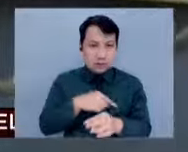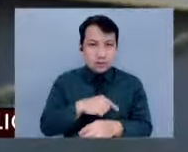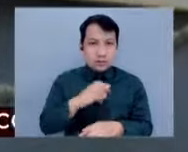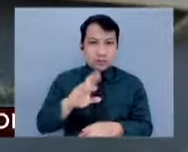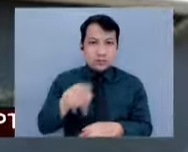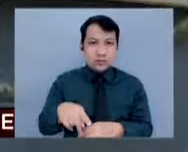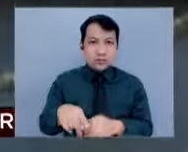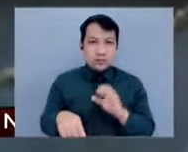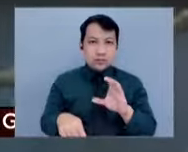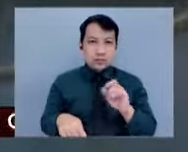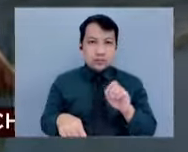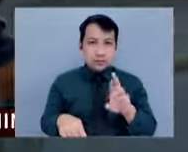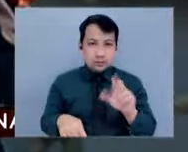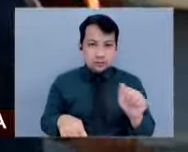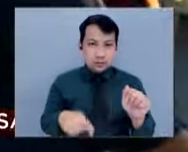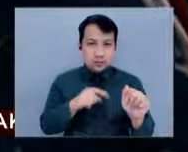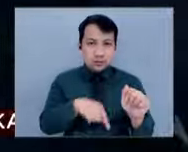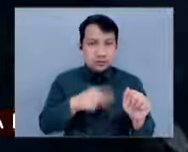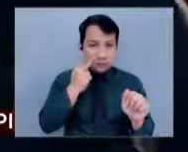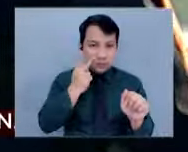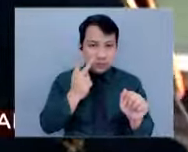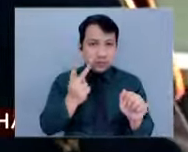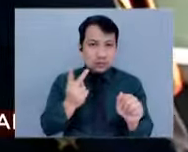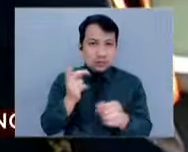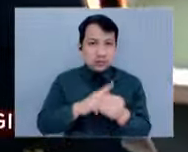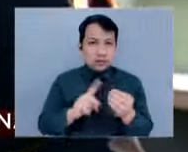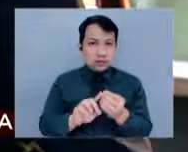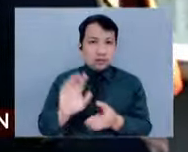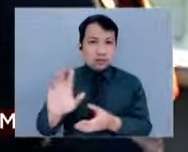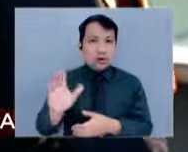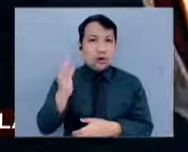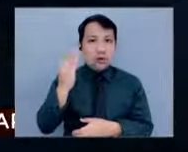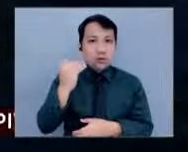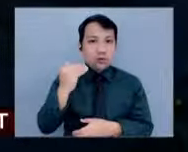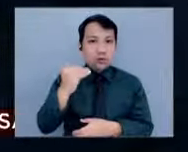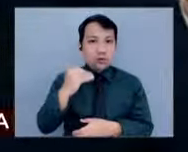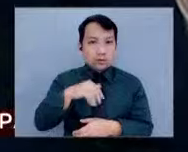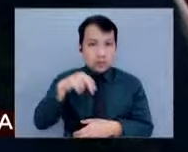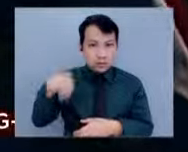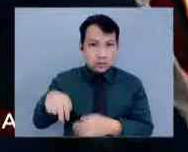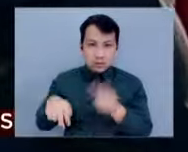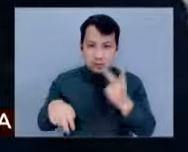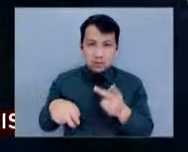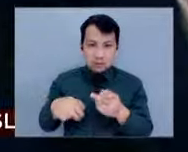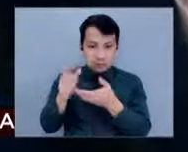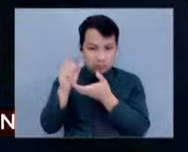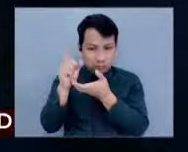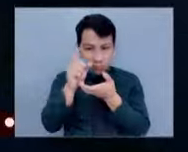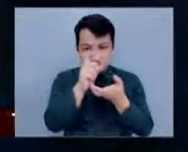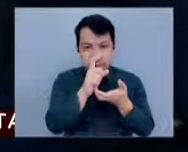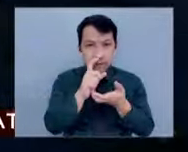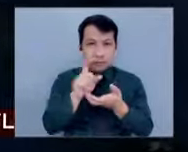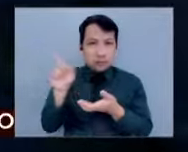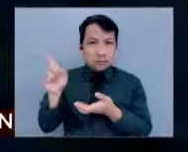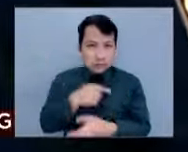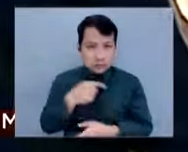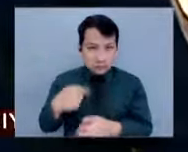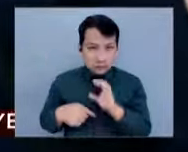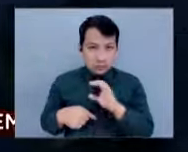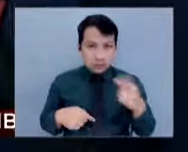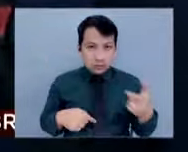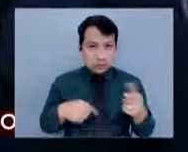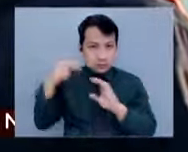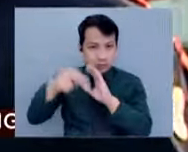ay halos kitang-kita na rin natin yung mga sakay nito na sinasabayan din tayo sa pagkuha ng video at